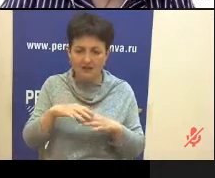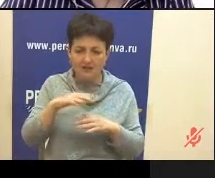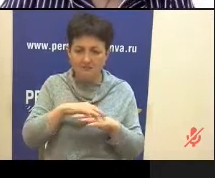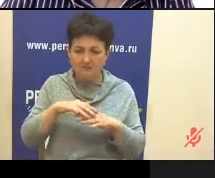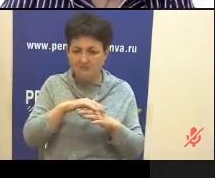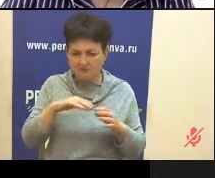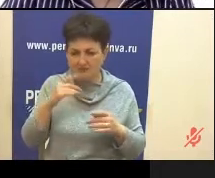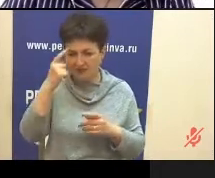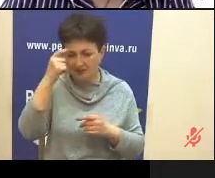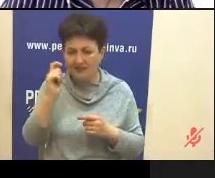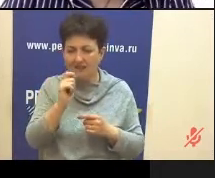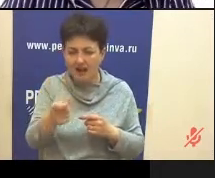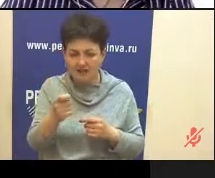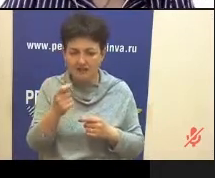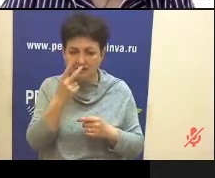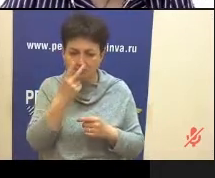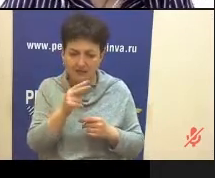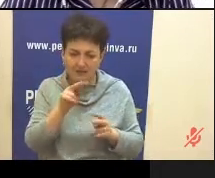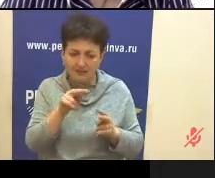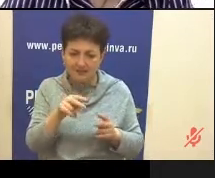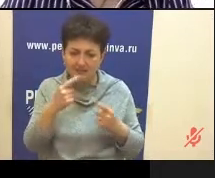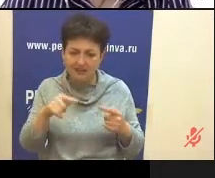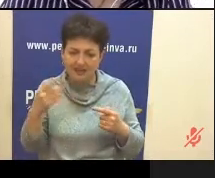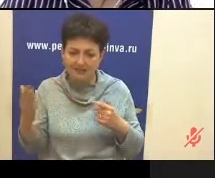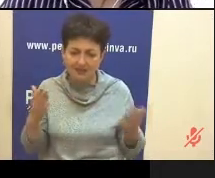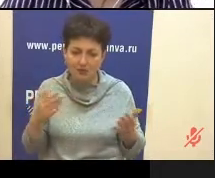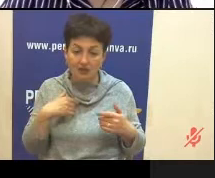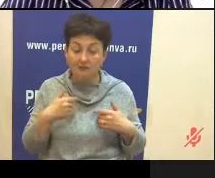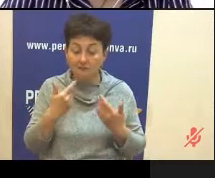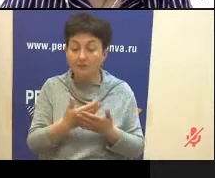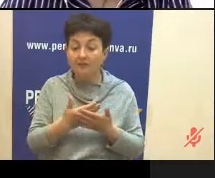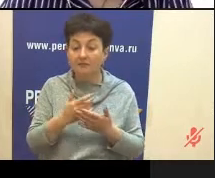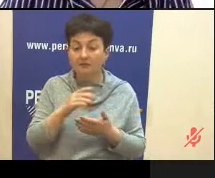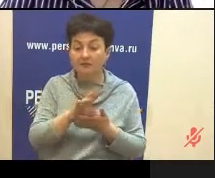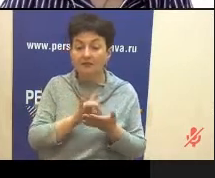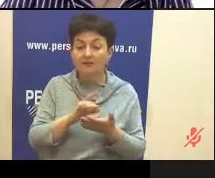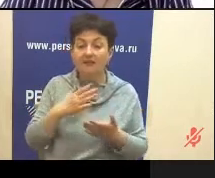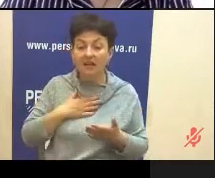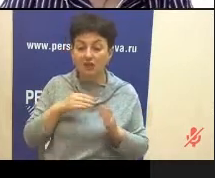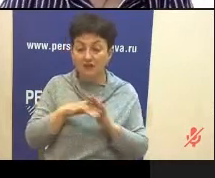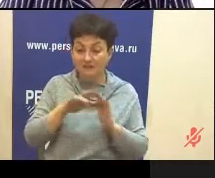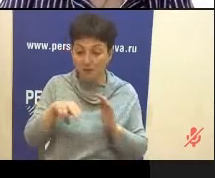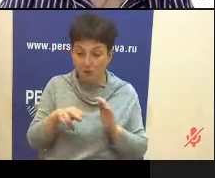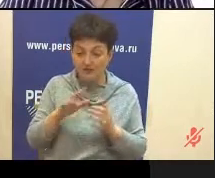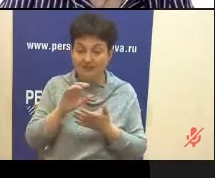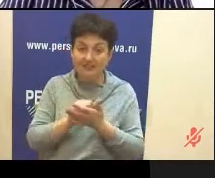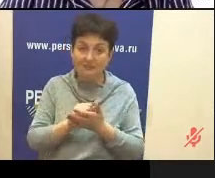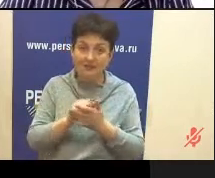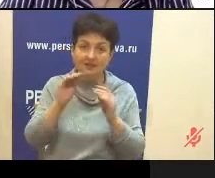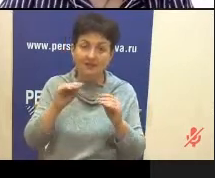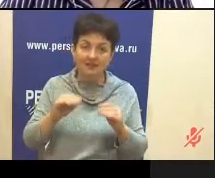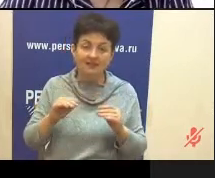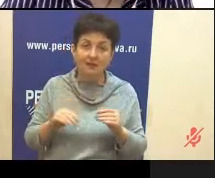как собирать огромные массивы данных и смотреть на них как можно более пристально с разных сторон. Я вам приведу пример. Наш